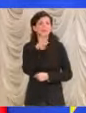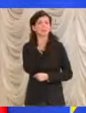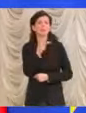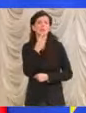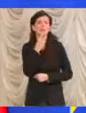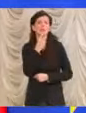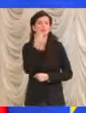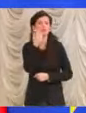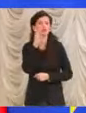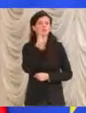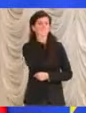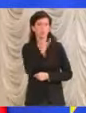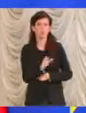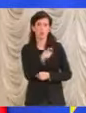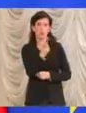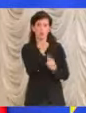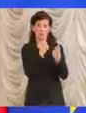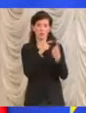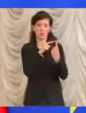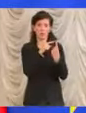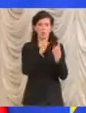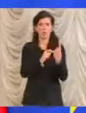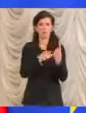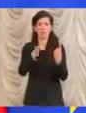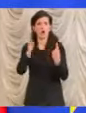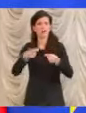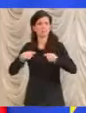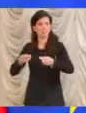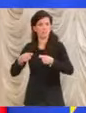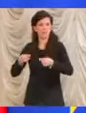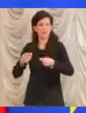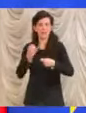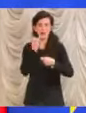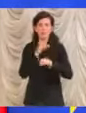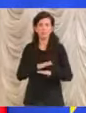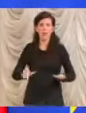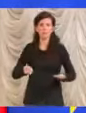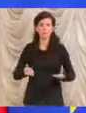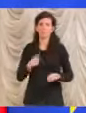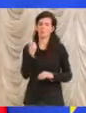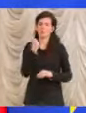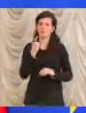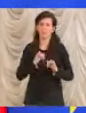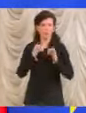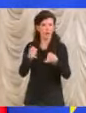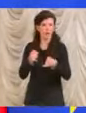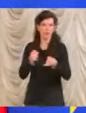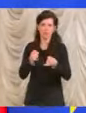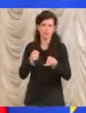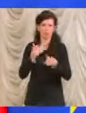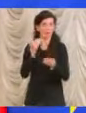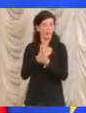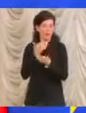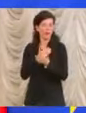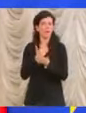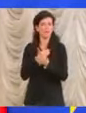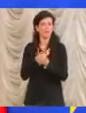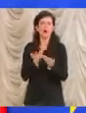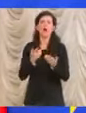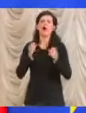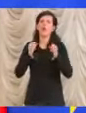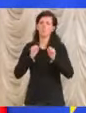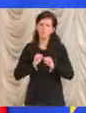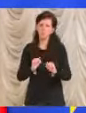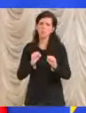va a fare la spesa siccome i bambini sono gli unici che non possono uscire si può consentire anche la compagno